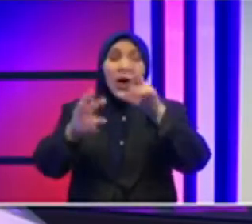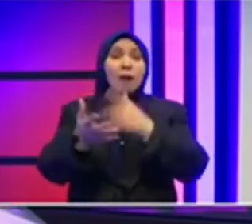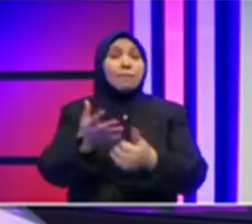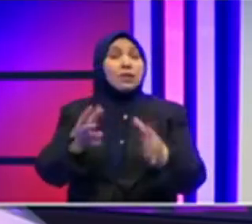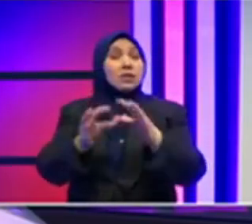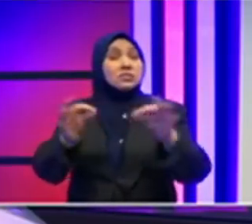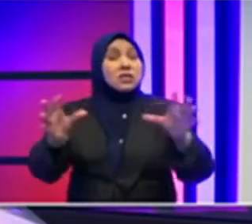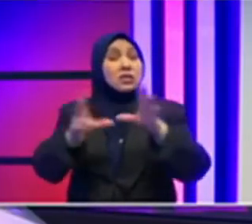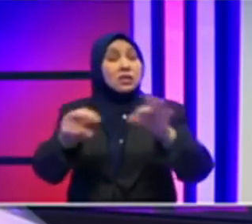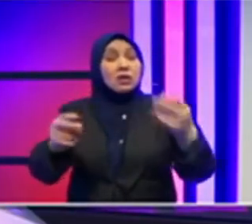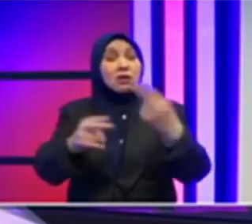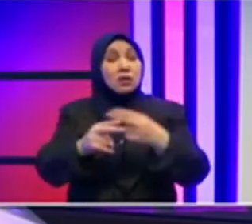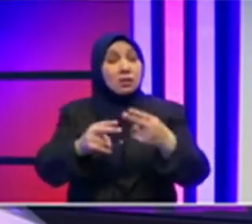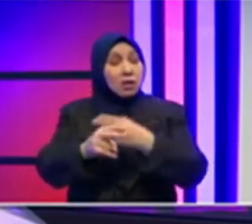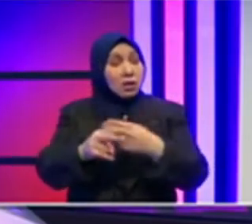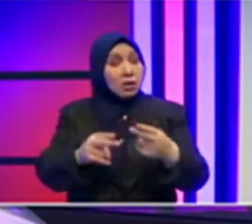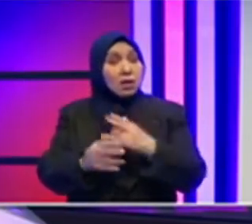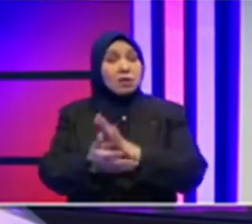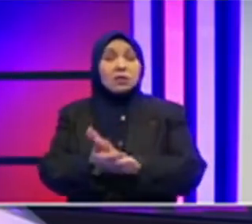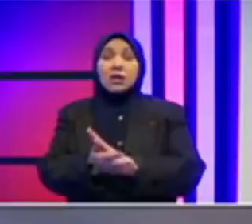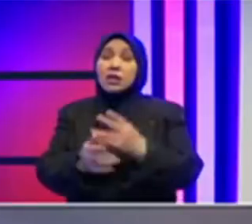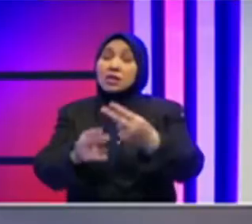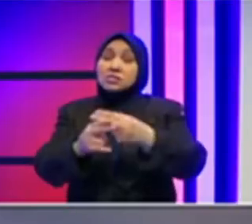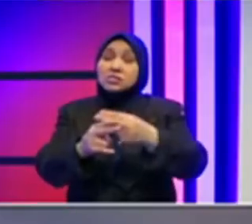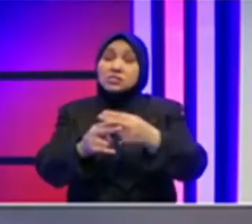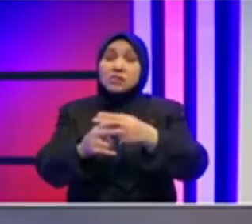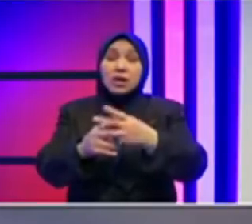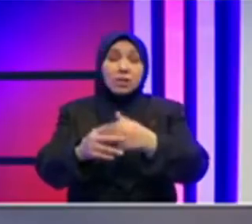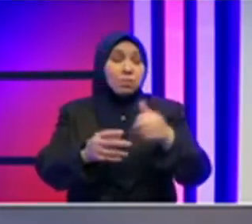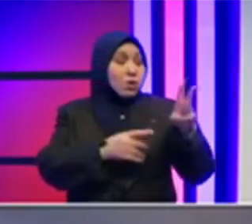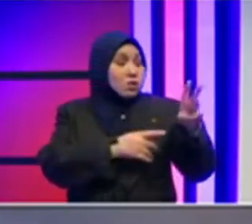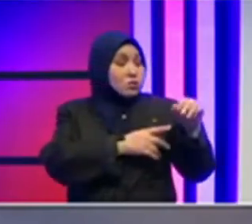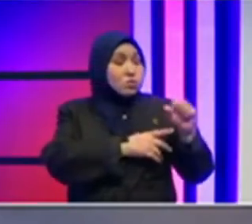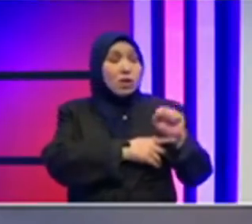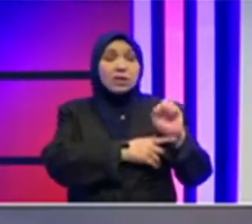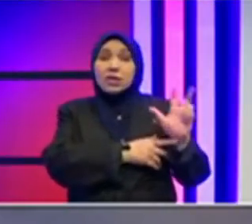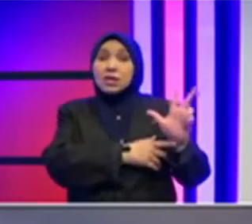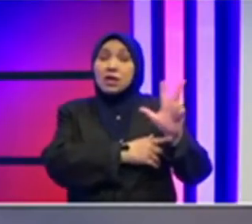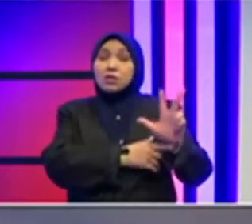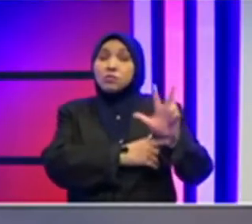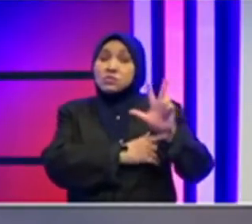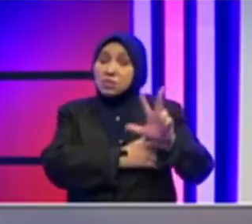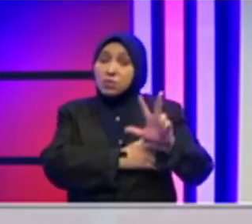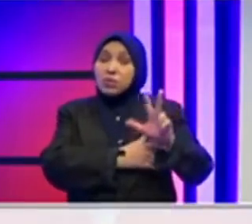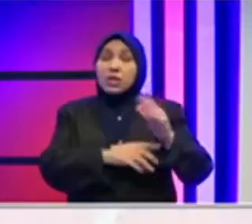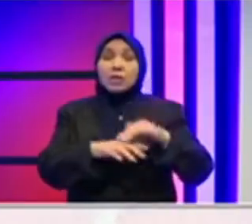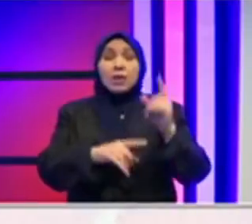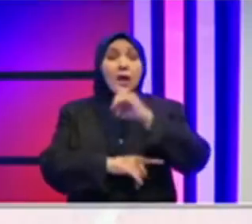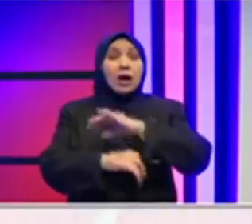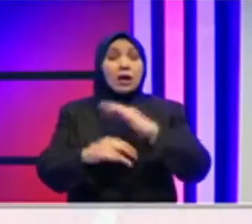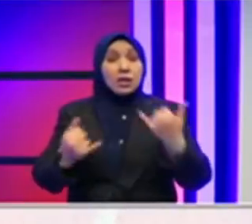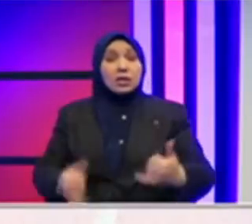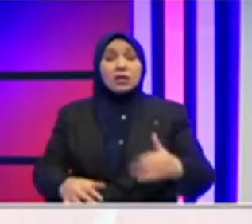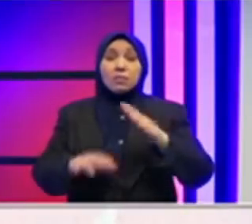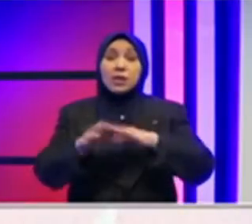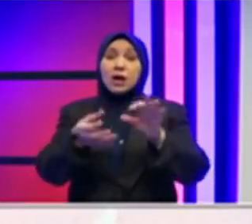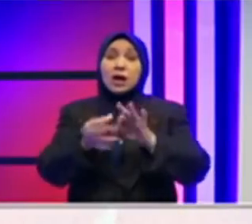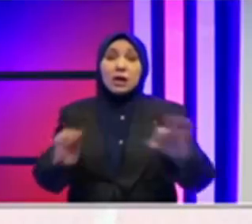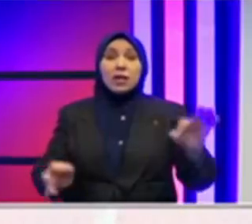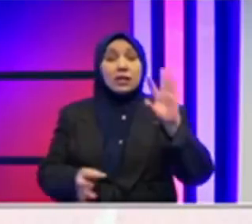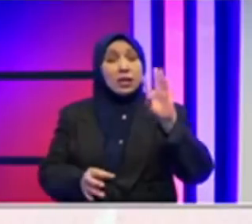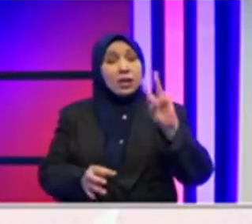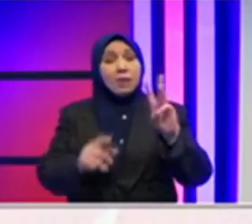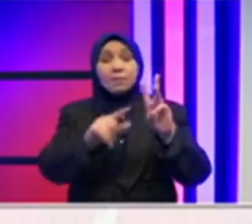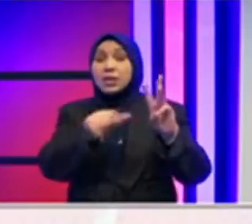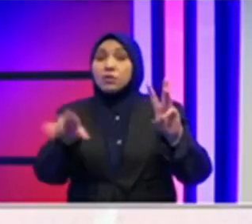sinopsis rincangan ataupun ringkasan halaman 333 kita pada hari ini. Daripada ayat yang ke-6 hingga